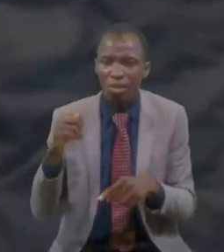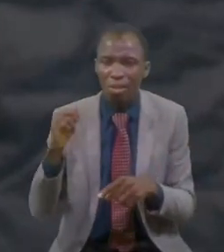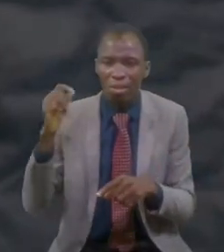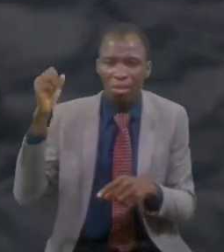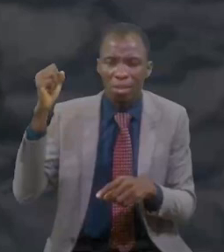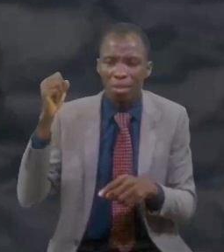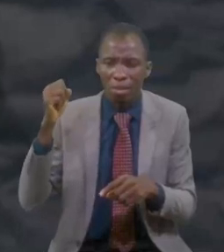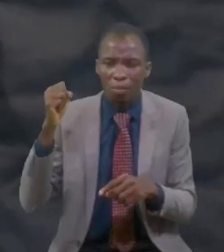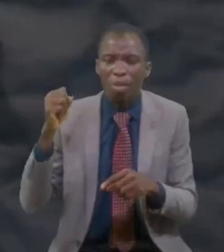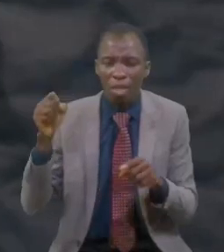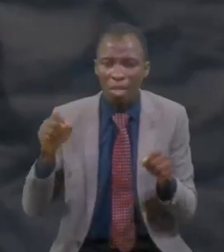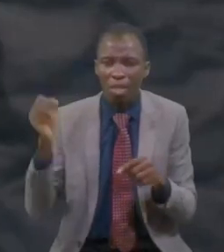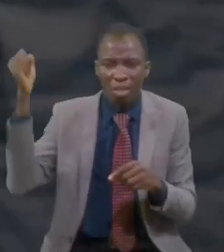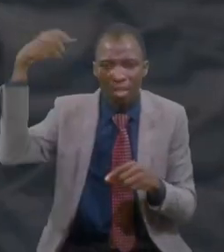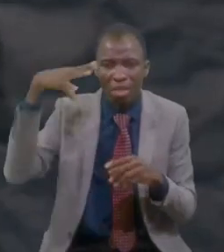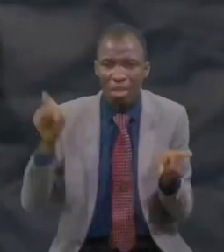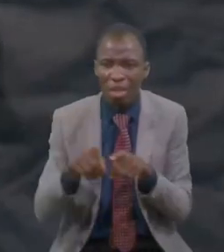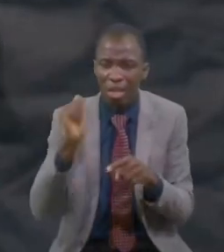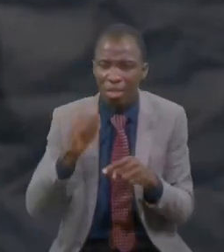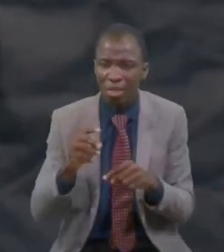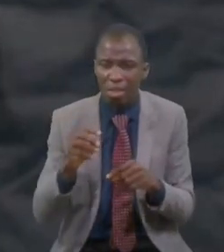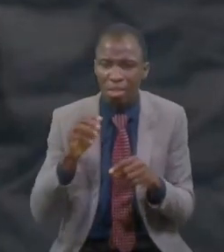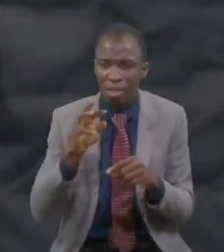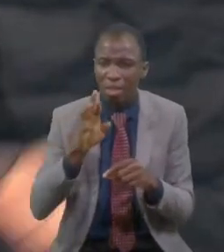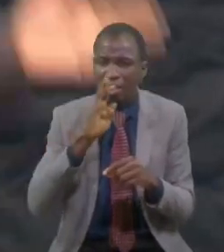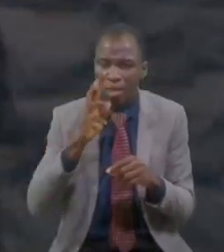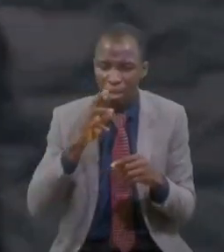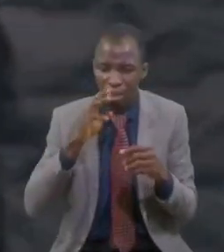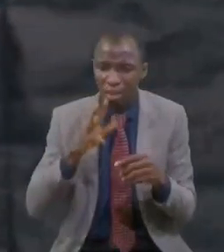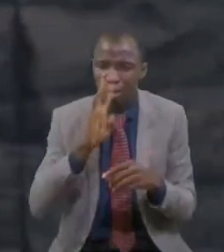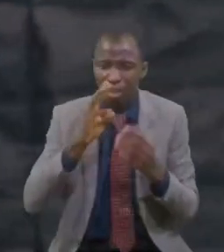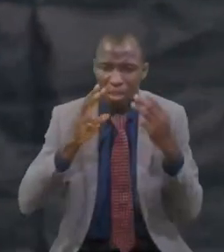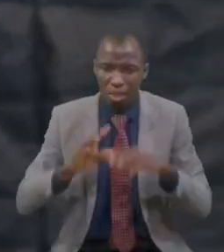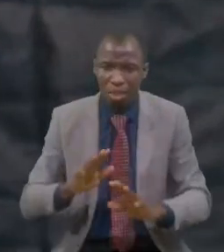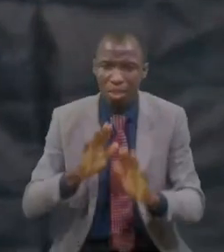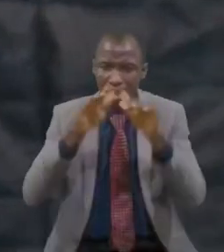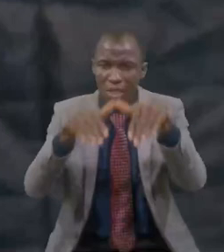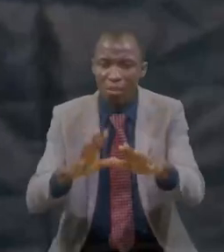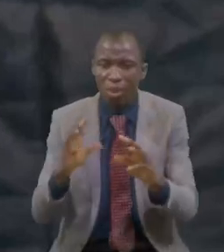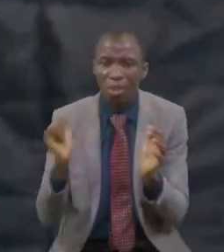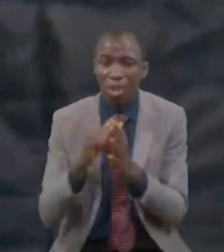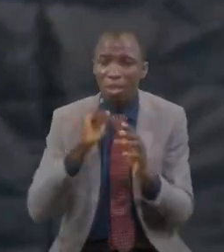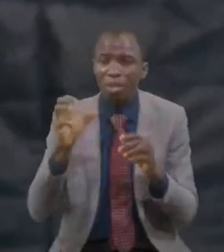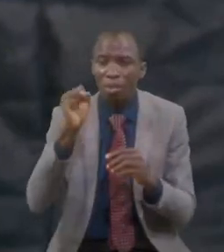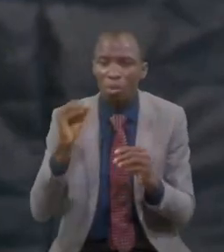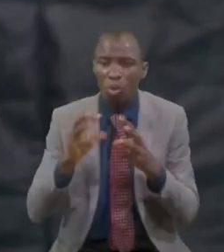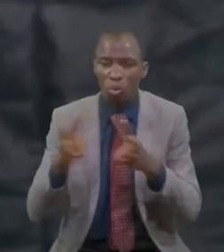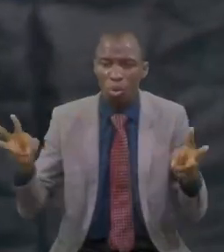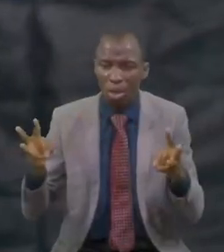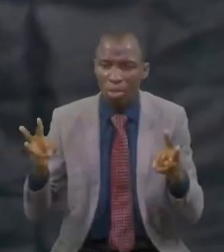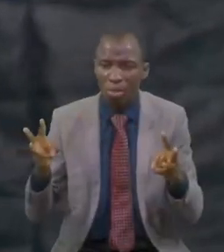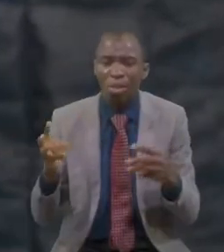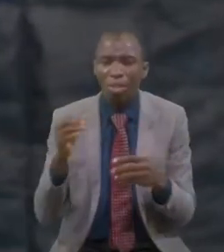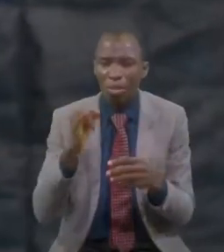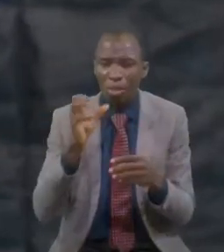grâce comme un fleuve comme un océan qui est si large et